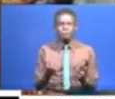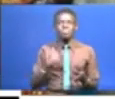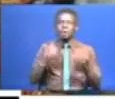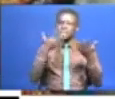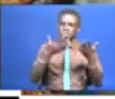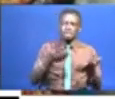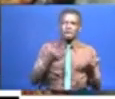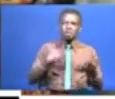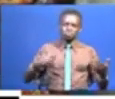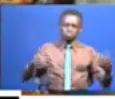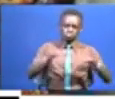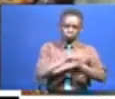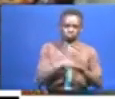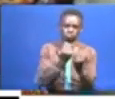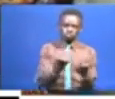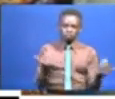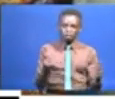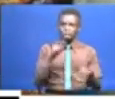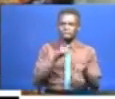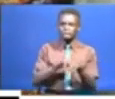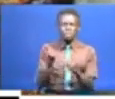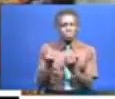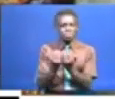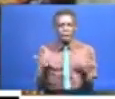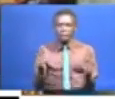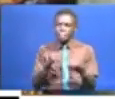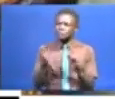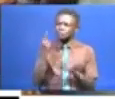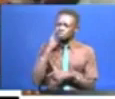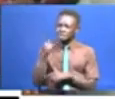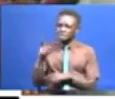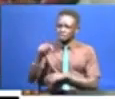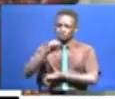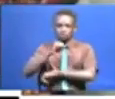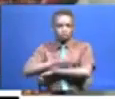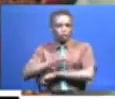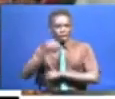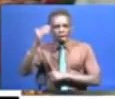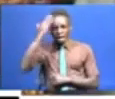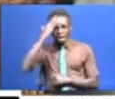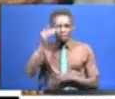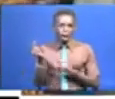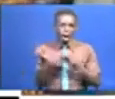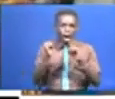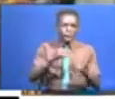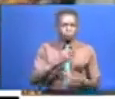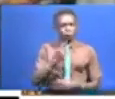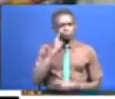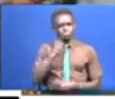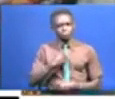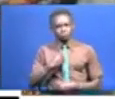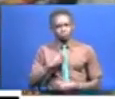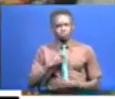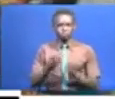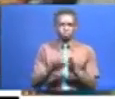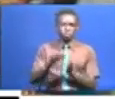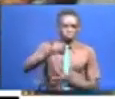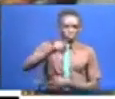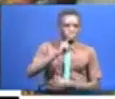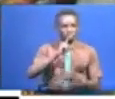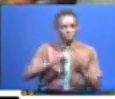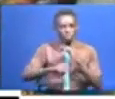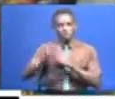Tulipoenda kuzika, hata hawa hawana utu ya kuja hata kuwekelea mchanga na kusema Mwenyezi Mungu